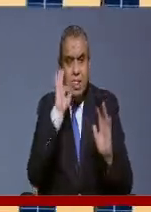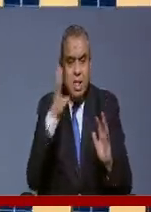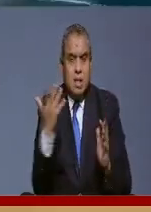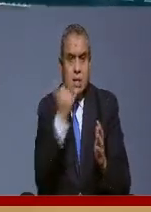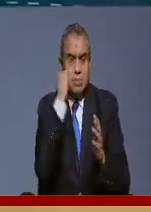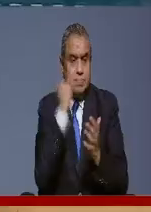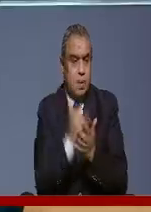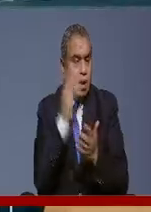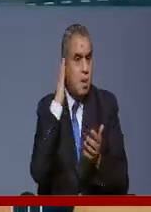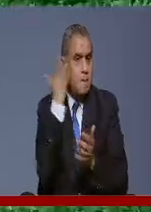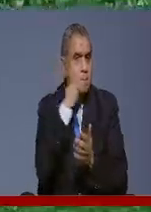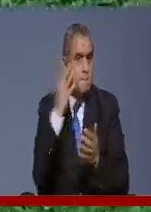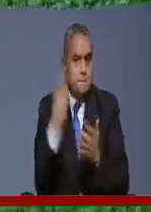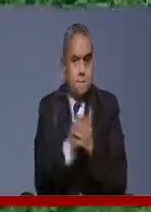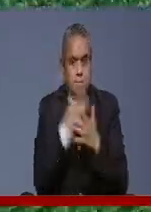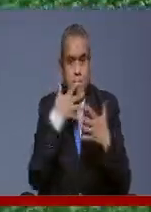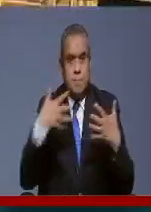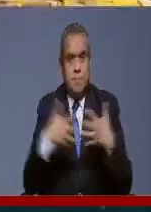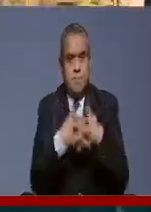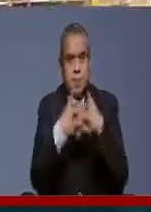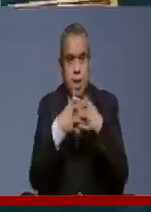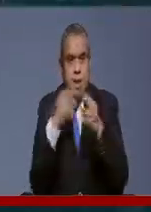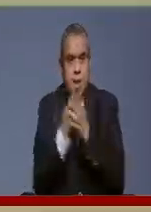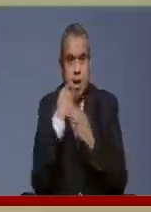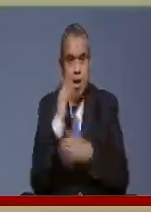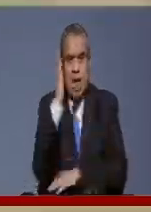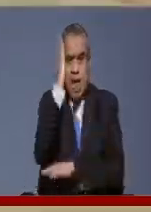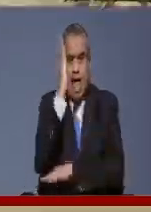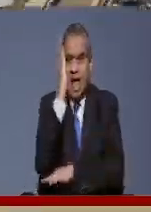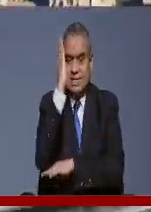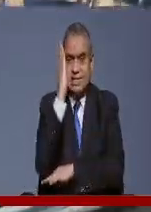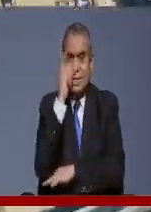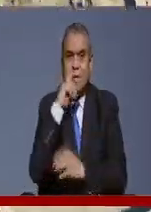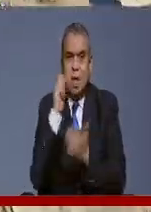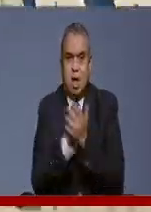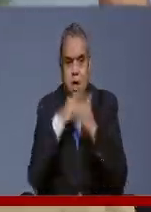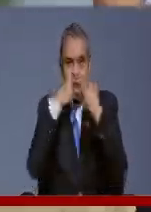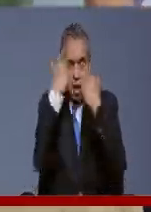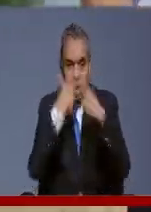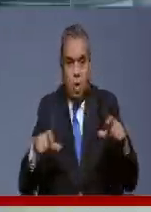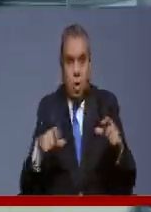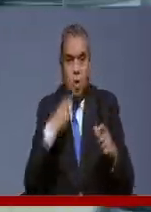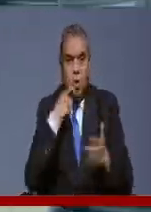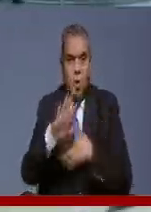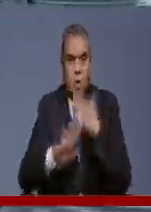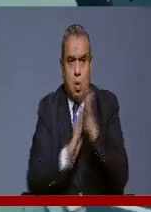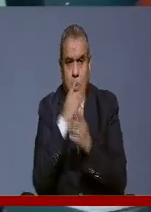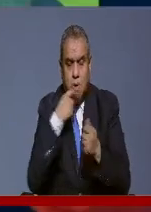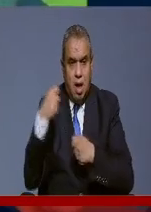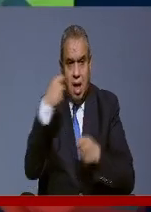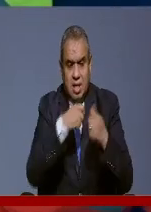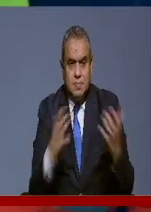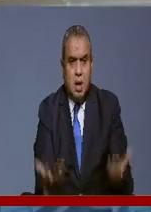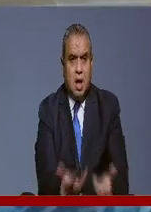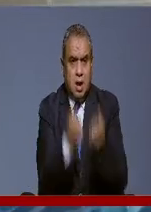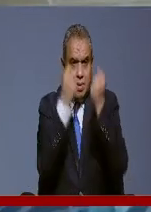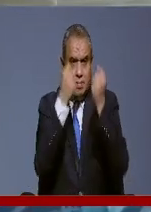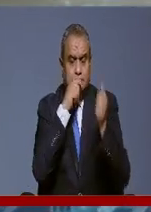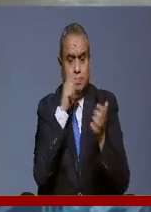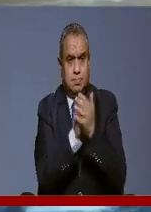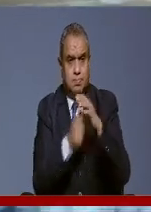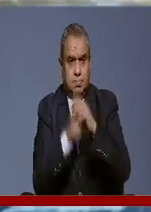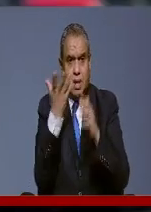كمان بتطوير شامل للبنيه التحتيه علشان نبني اساس قوي يشيل اي استثمار او صناعه دلوقتي